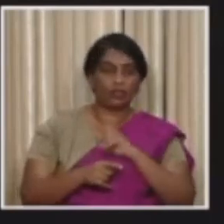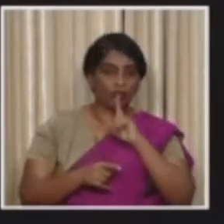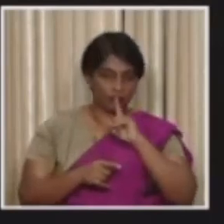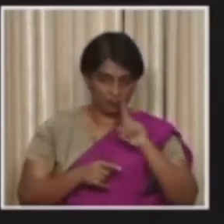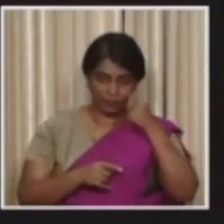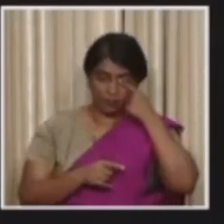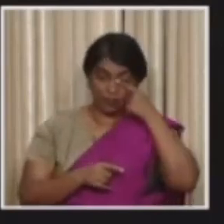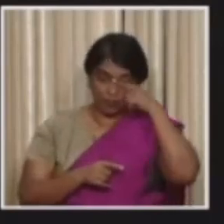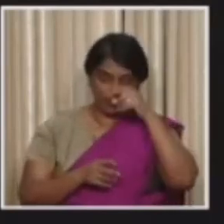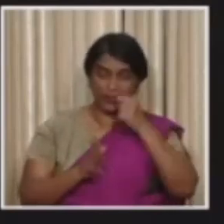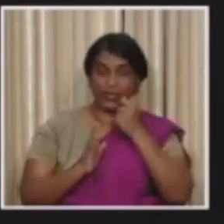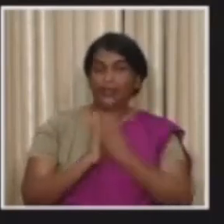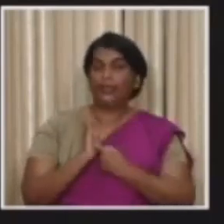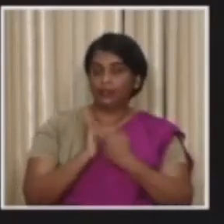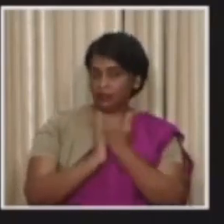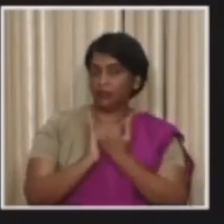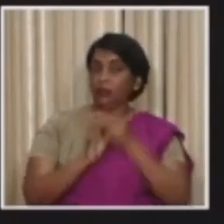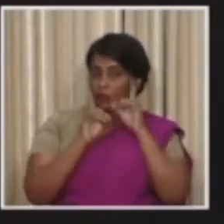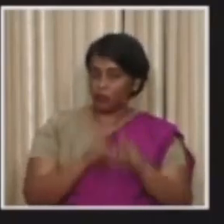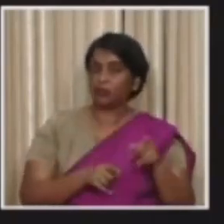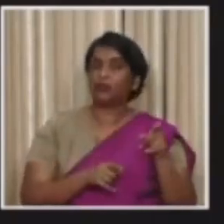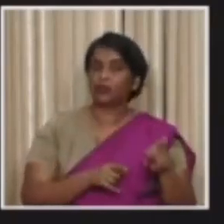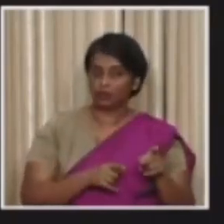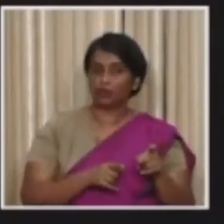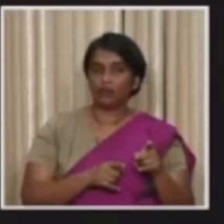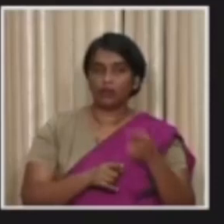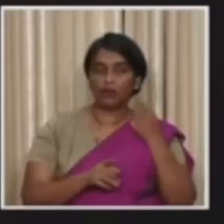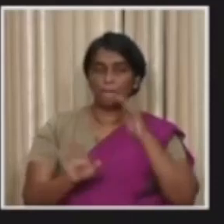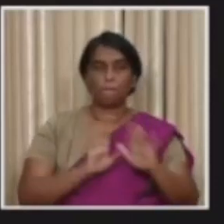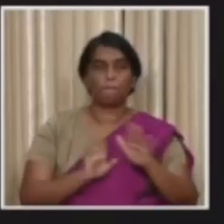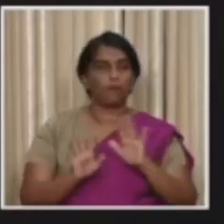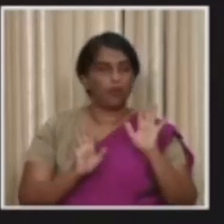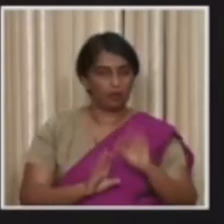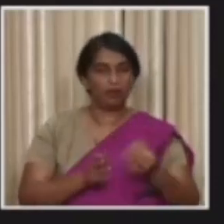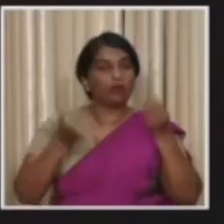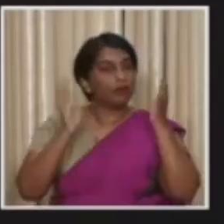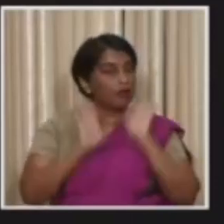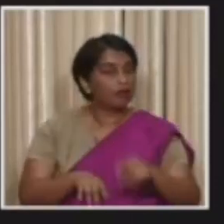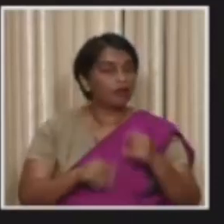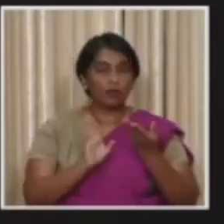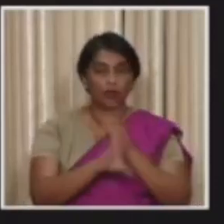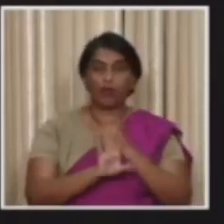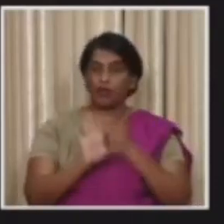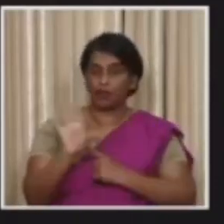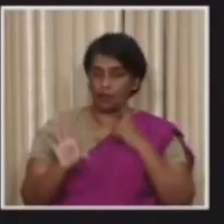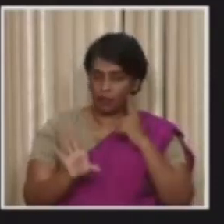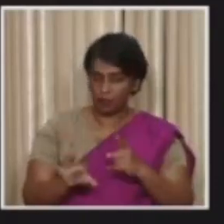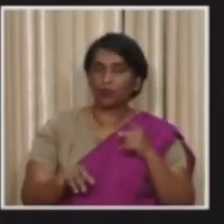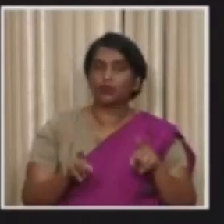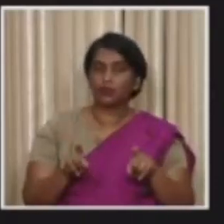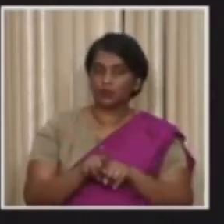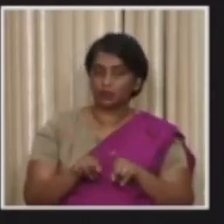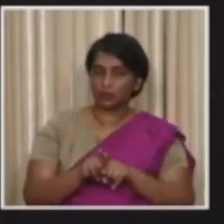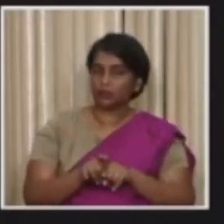තිබුණා සර්කියුලර් එක. ඒකෙනුත් ඒ අබියුස් එක පාලනය වුණා. අවසාන වශයෙන් ගිය අවුරුද්දේදී අපි